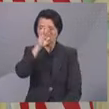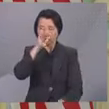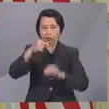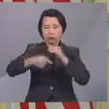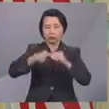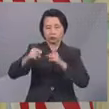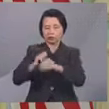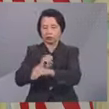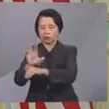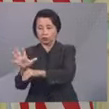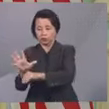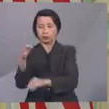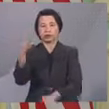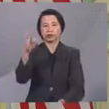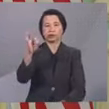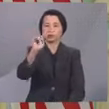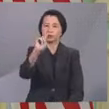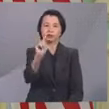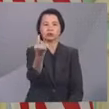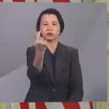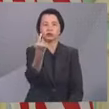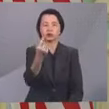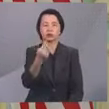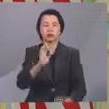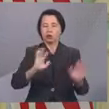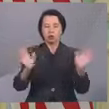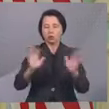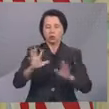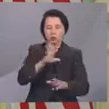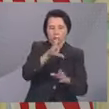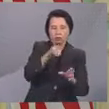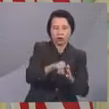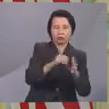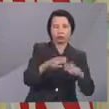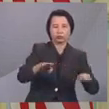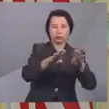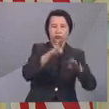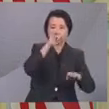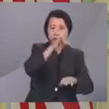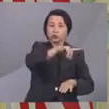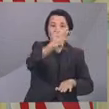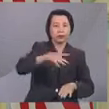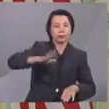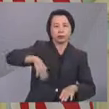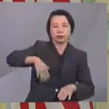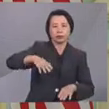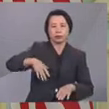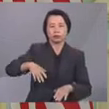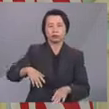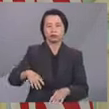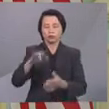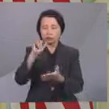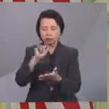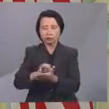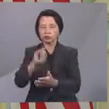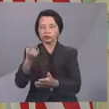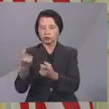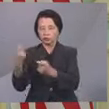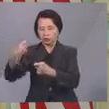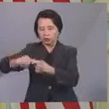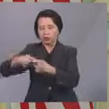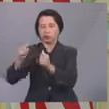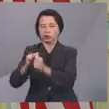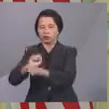mengenai COVID-19 sahaja. Tidak termasuk berita-berita palsu yang lain. Ini semata-mata yang berkaitan